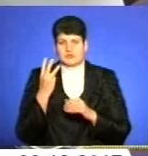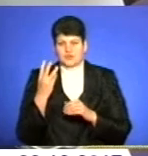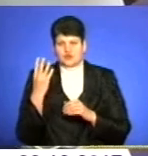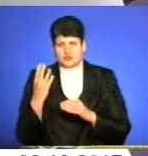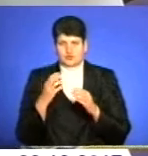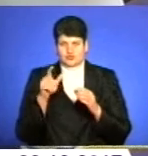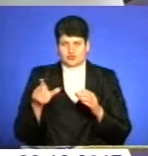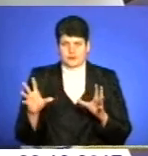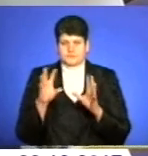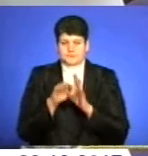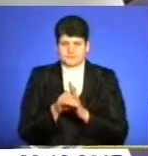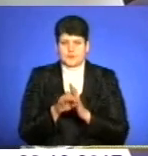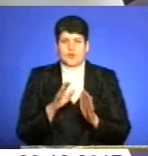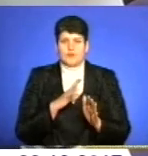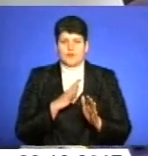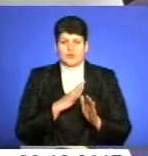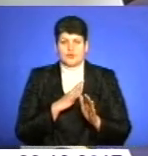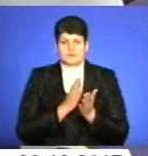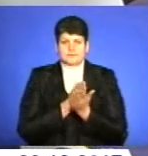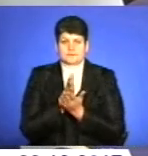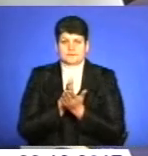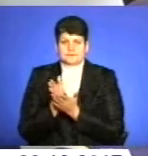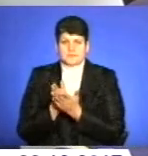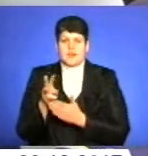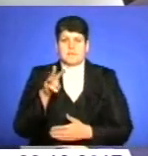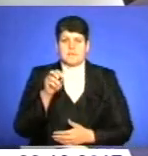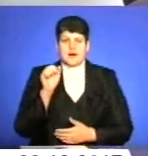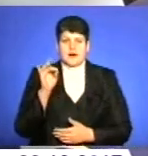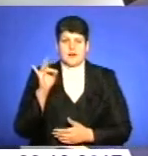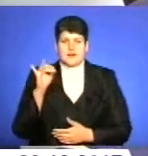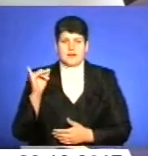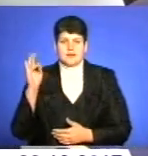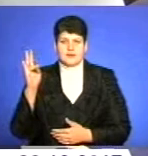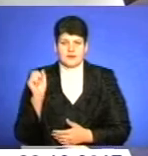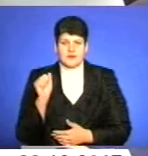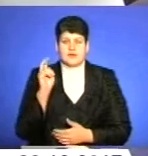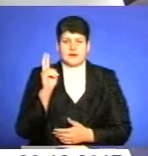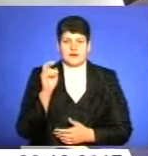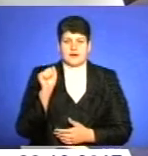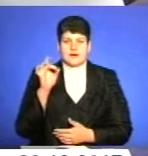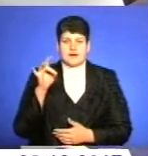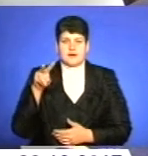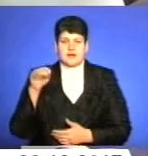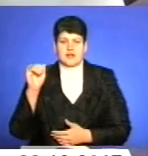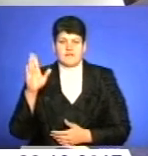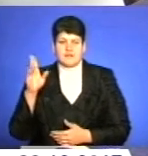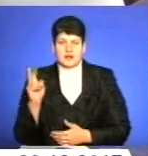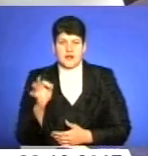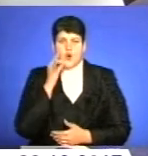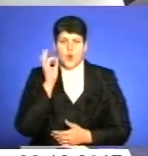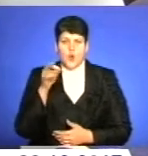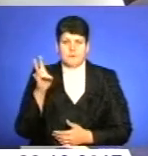чоловіка, були поставлені напрямки. Мар'янка, Карловка, Краслогоровка, Авдіївка, Опитна, Водяна,